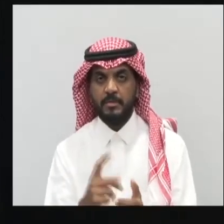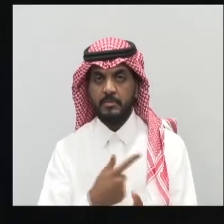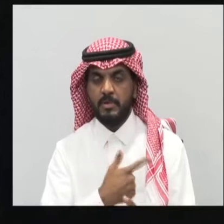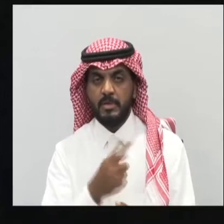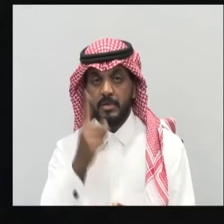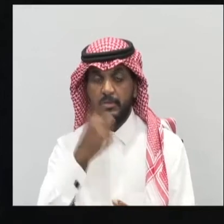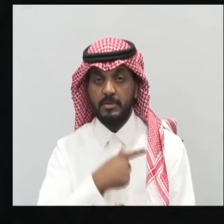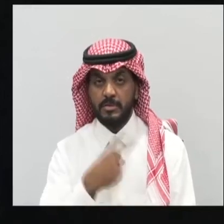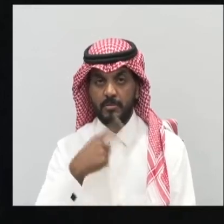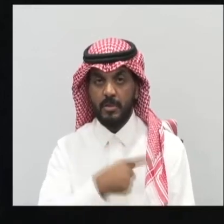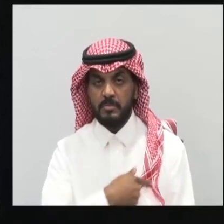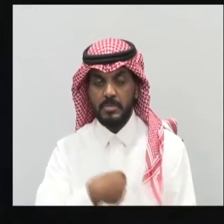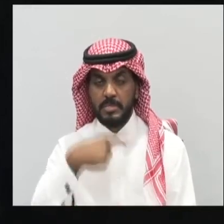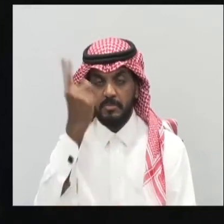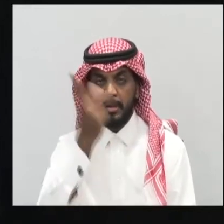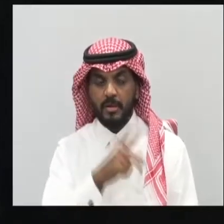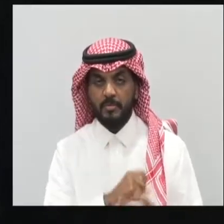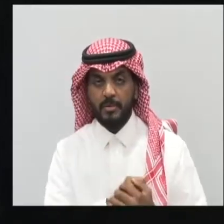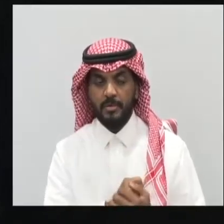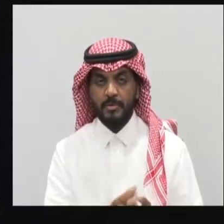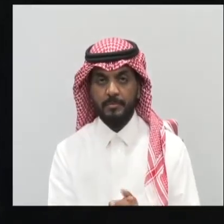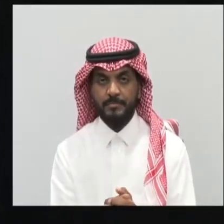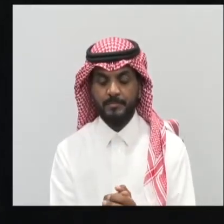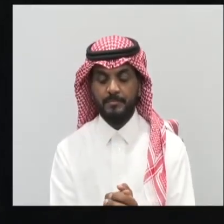اسم الله، بسم الله الرحمن الرحيم.